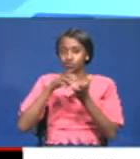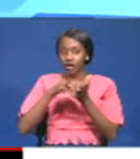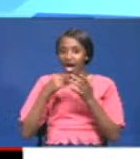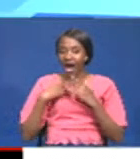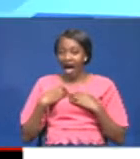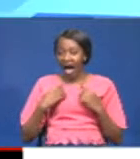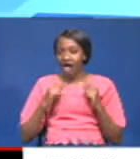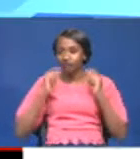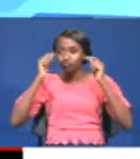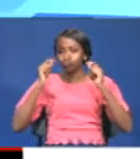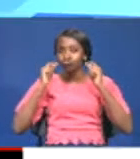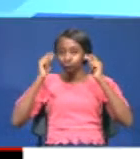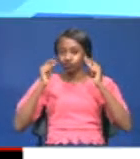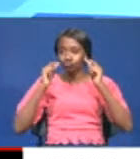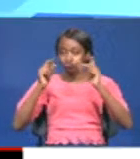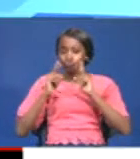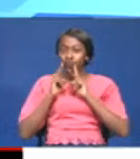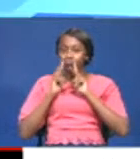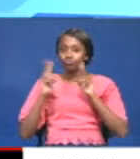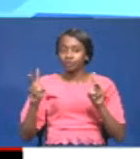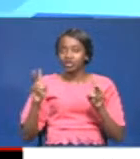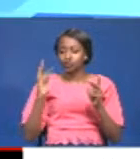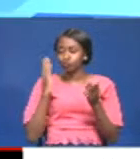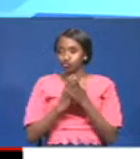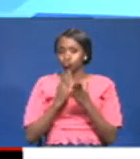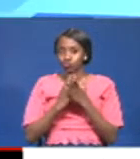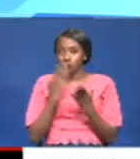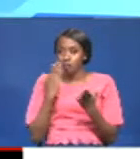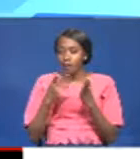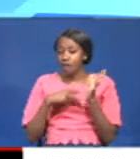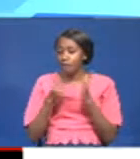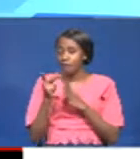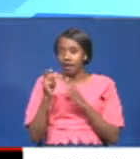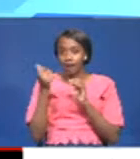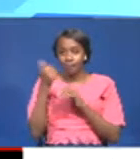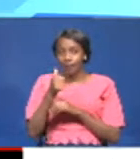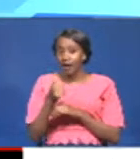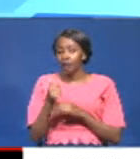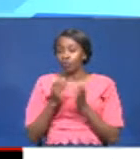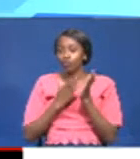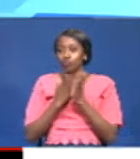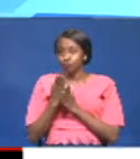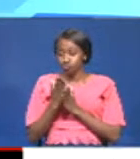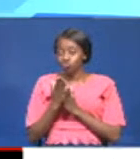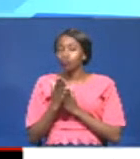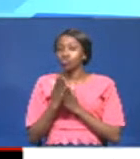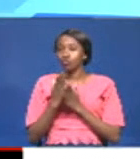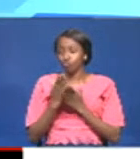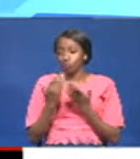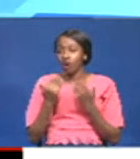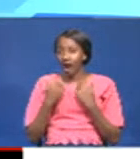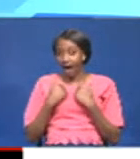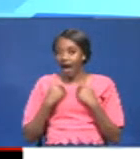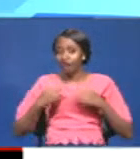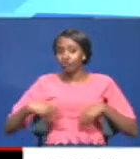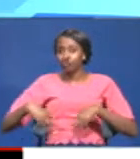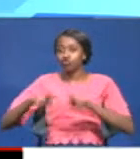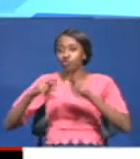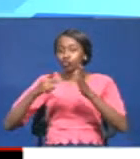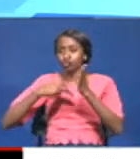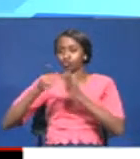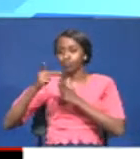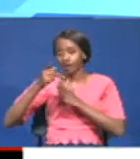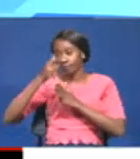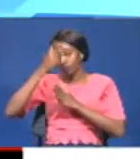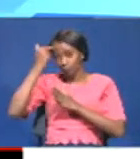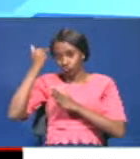wameelezea wasiwasi kuwa huenda wakakosa kufidiwa ipasavyo na halmashauri ya kitaifa ya barabara kuu humu nchini. Barabara hiyo